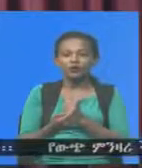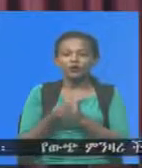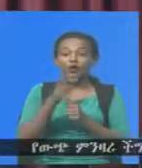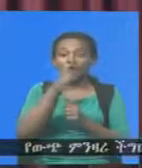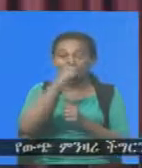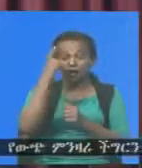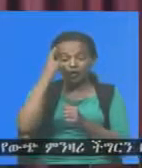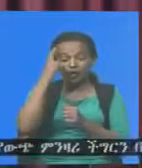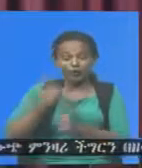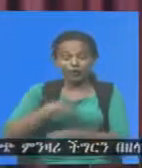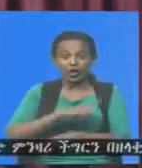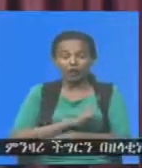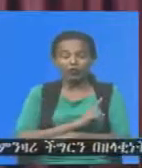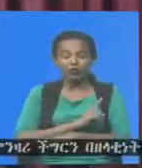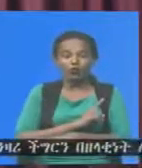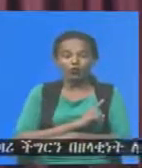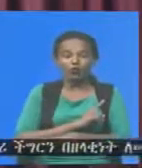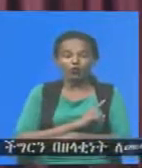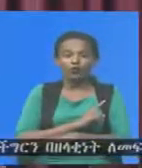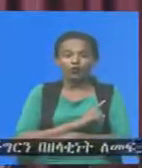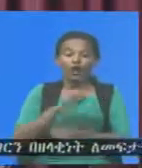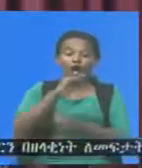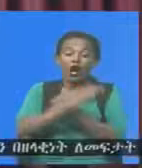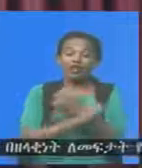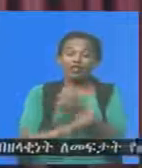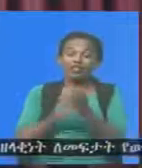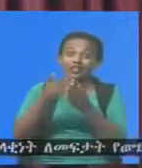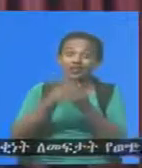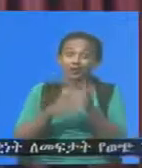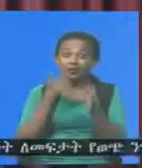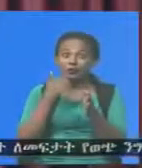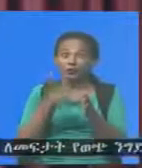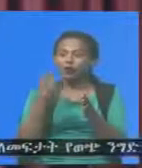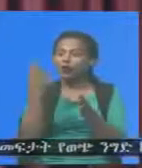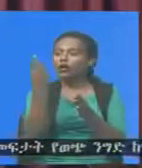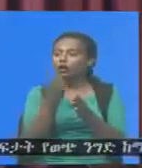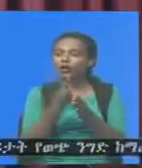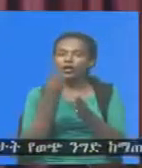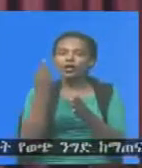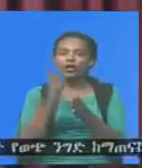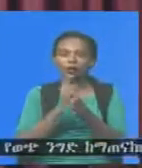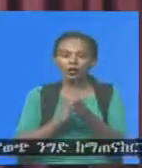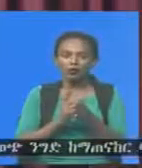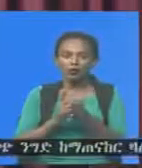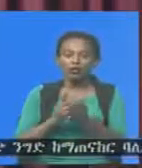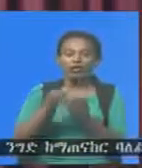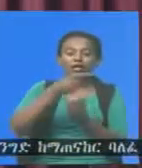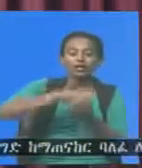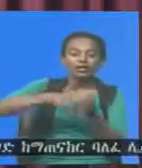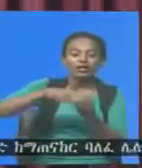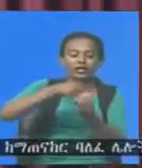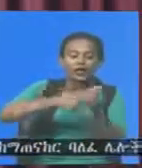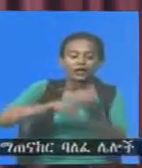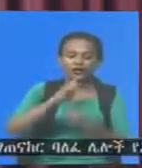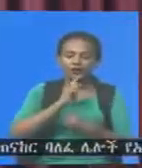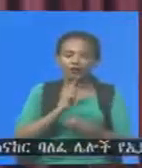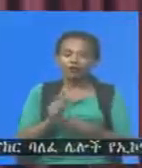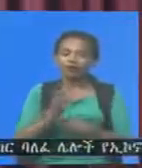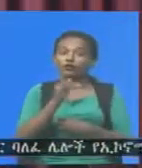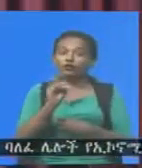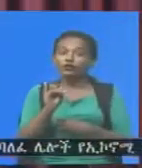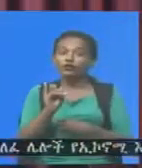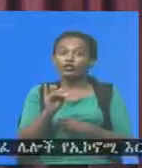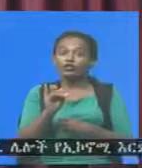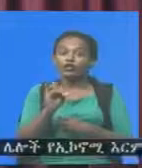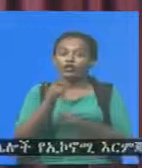ምክንያቱም እኛኮ ሀገርና ድንበር የምንለው እኮ ቀበሌ ከቀበሌ ነው፣ ክልል ከክልል ነው እንጂ ቀጠናውን